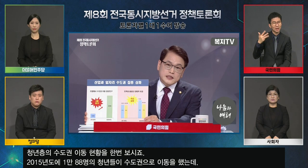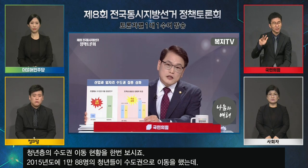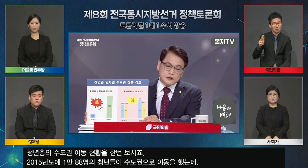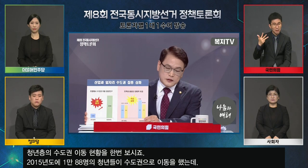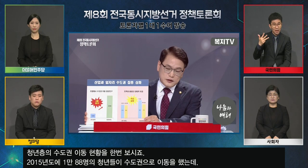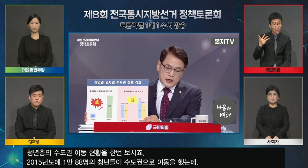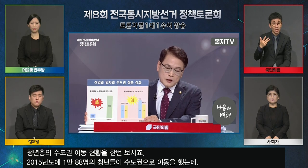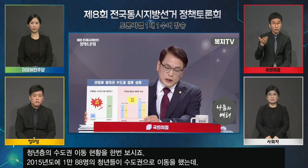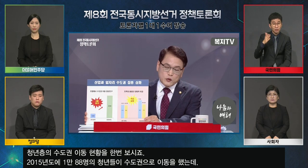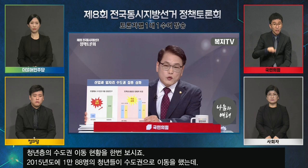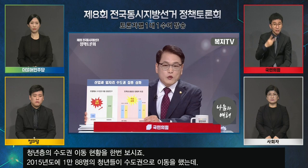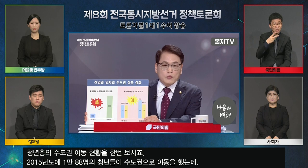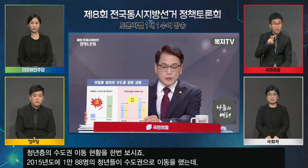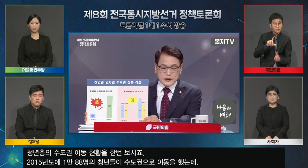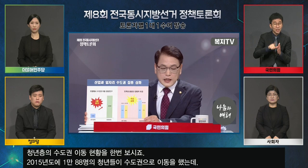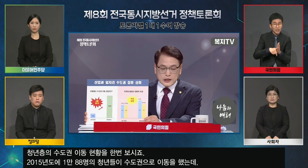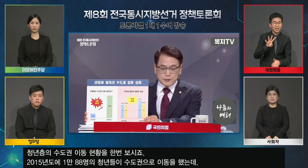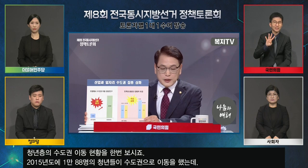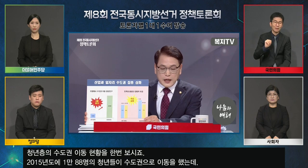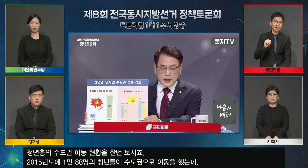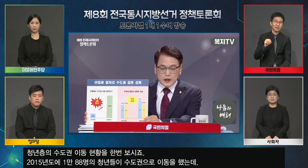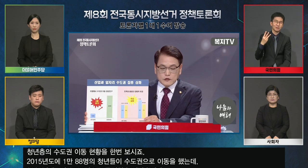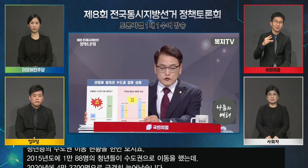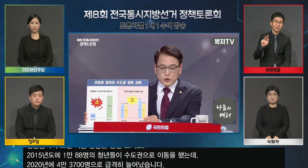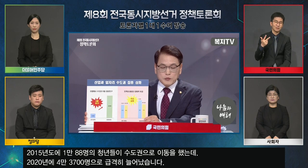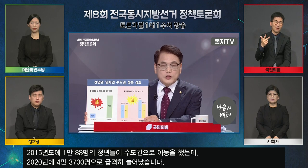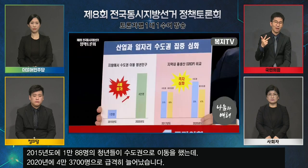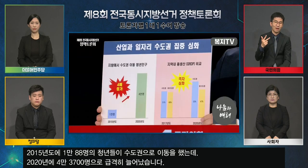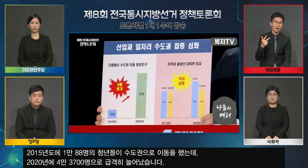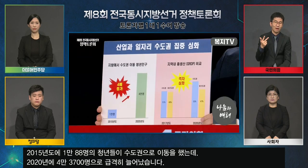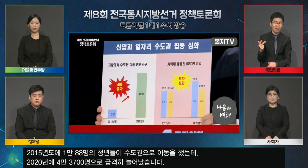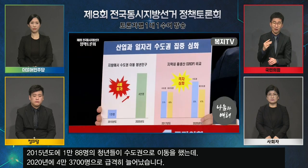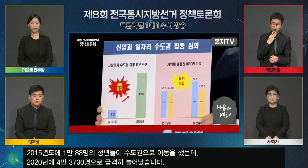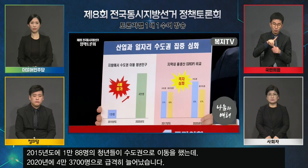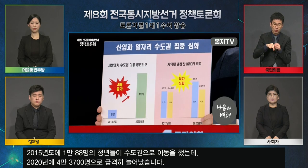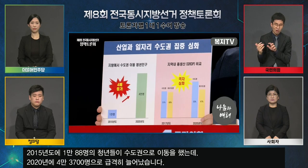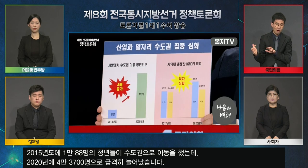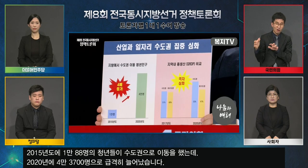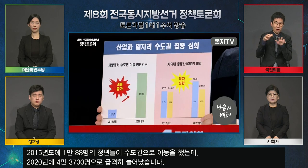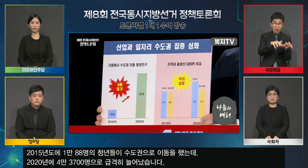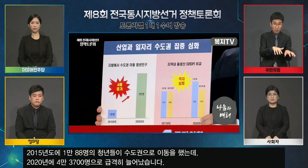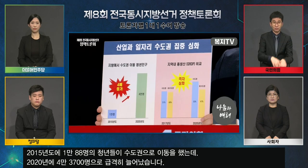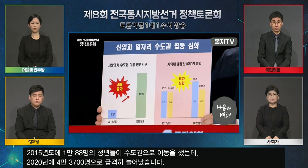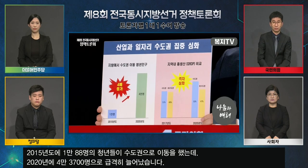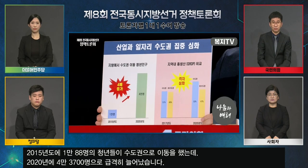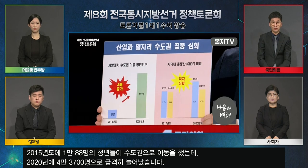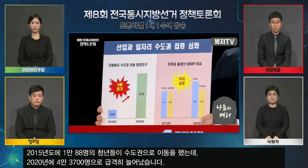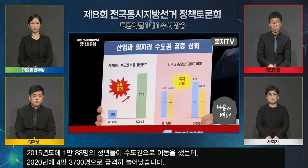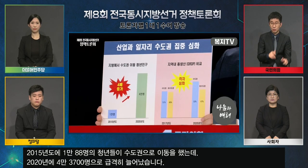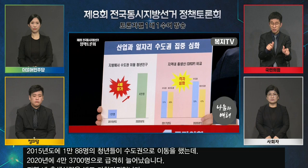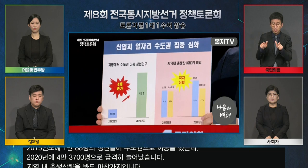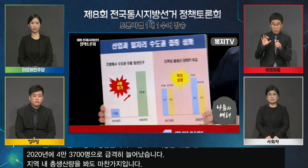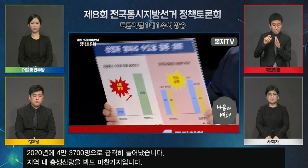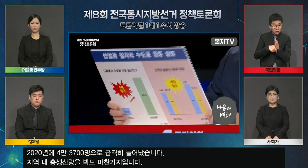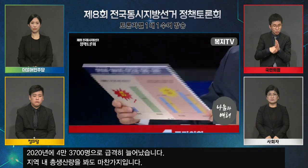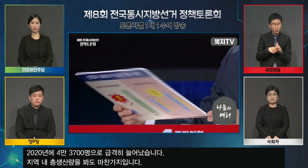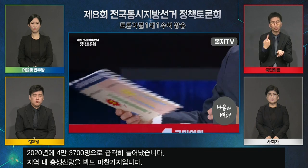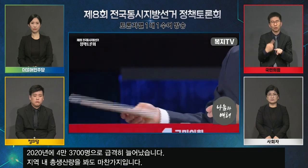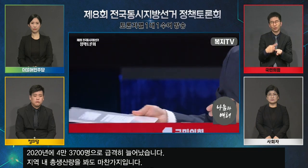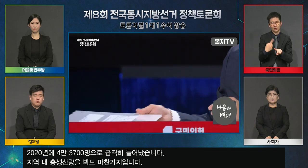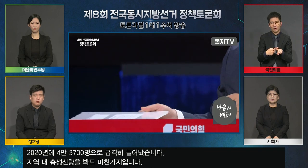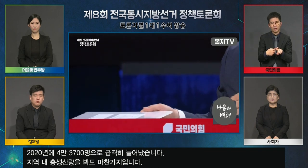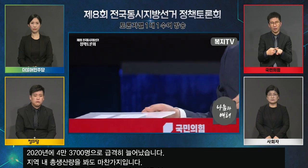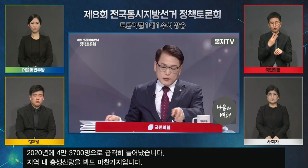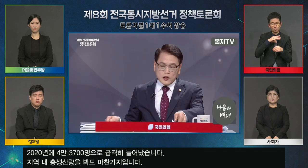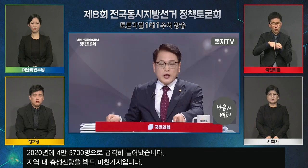총 생산량을 봐도 마찬가지입니다. 수도권 비중이 지속적으로 증가하고 있는 것을 볼 수 있습니다.